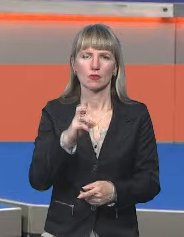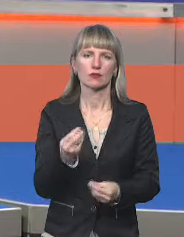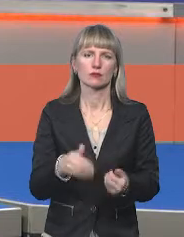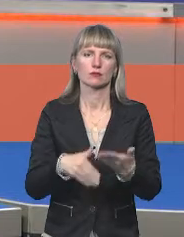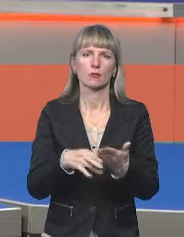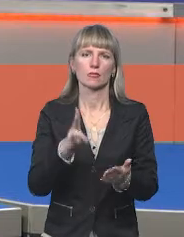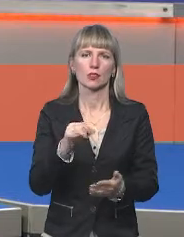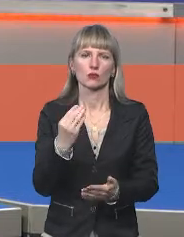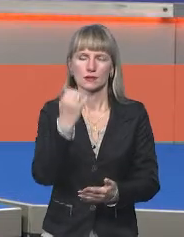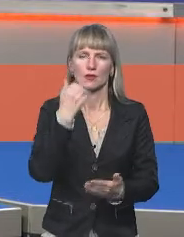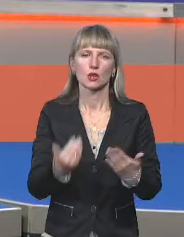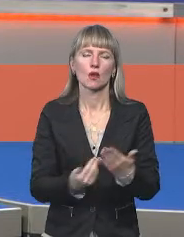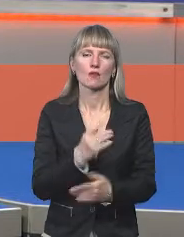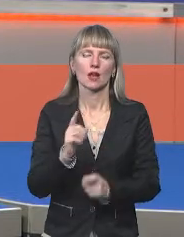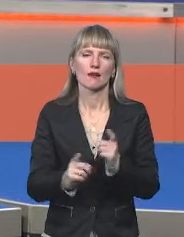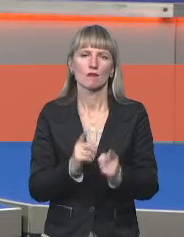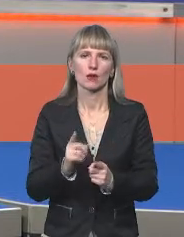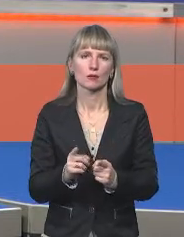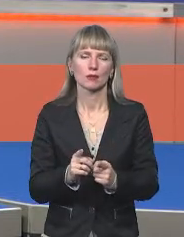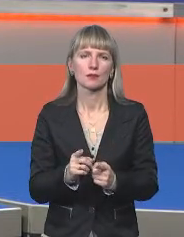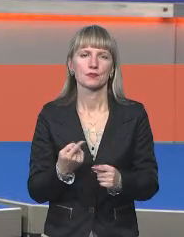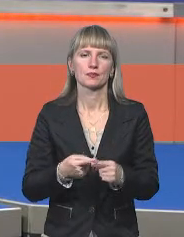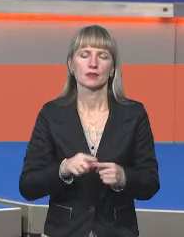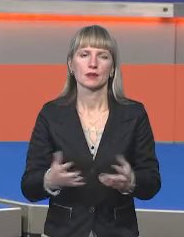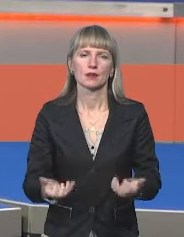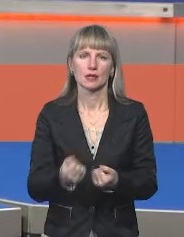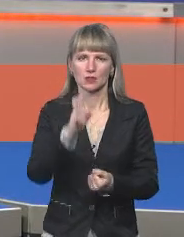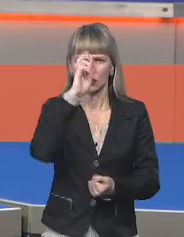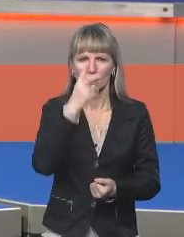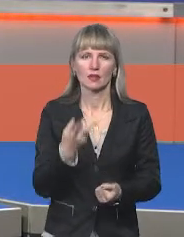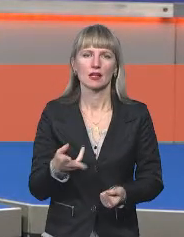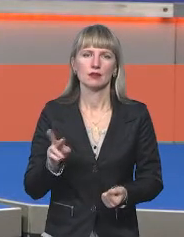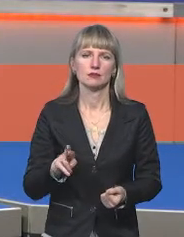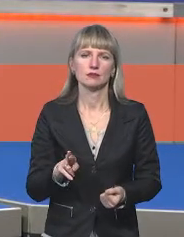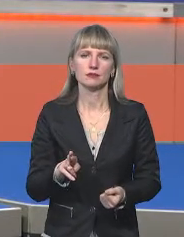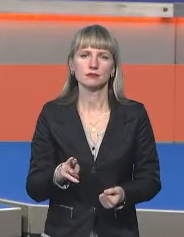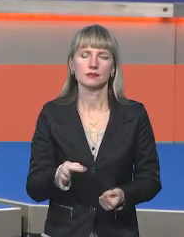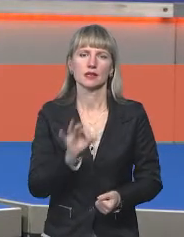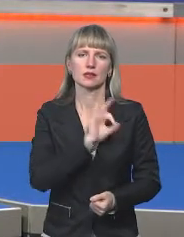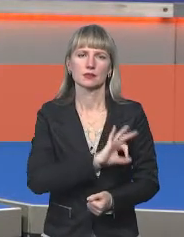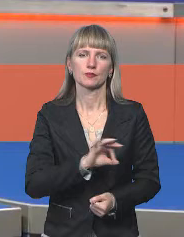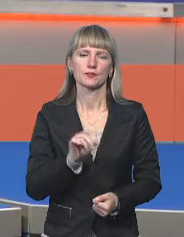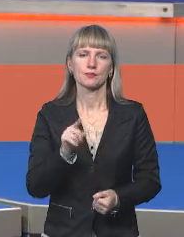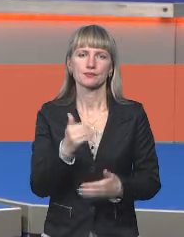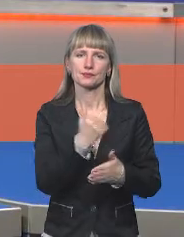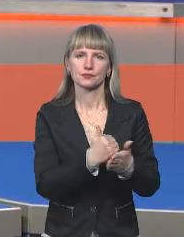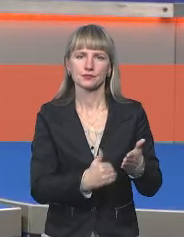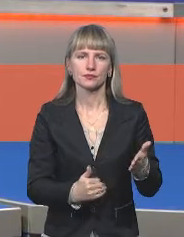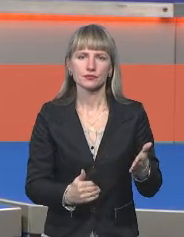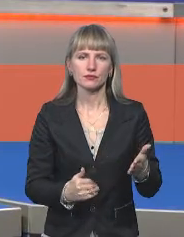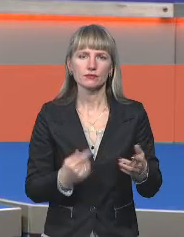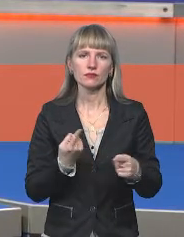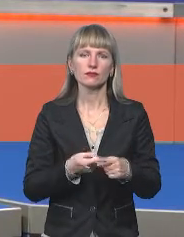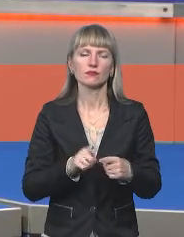завдяки нової реформі, нової української школи, тобто це підтримка держави для реалізації цієї програми, тобто